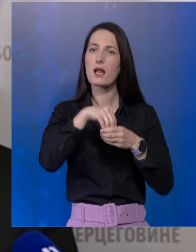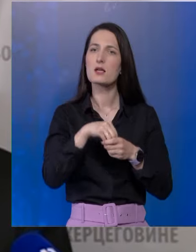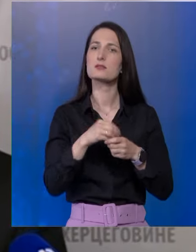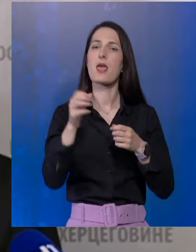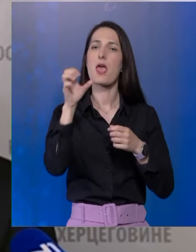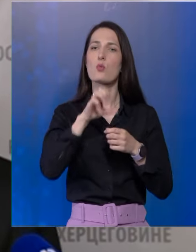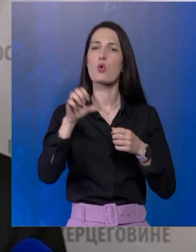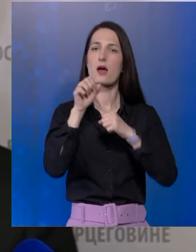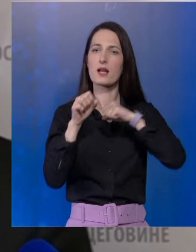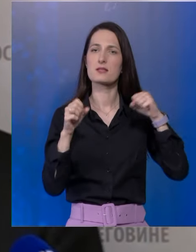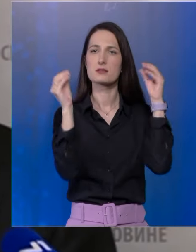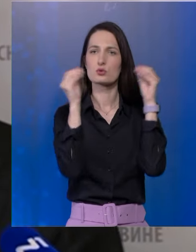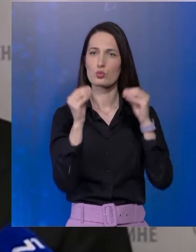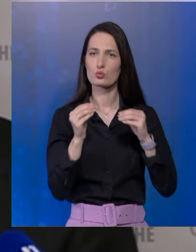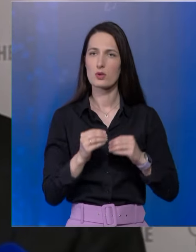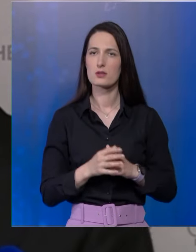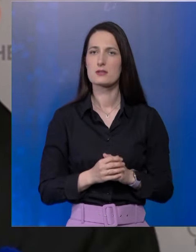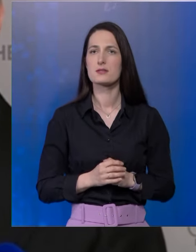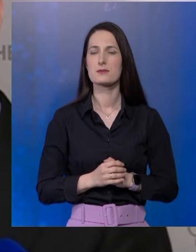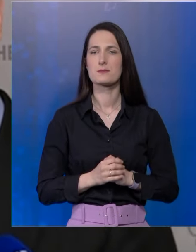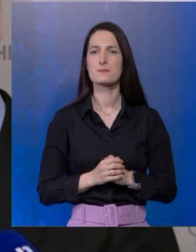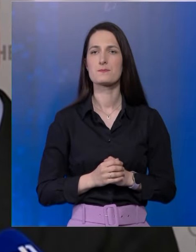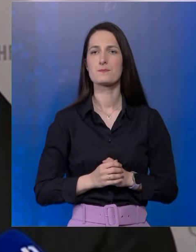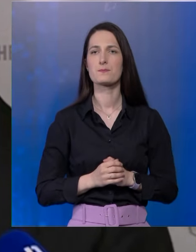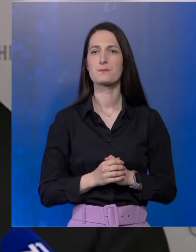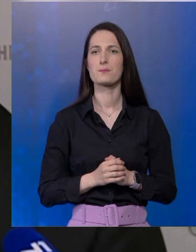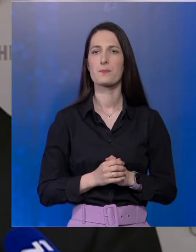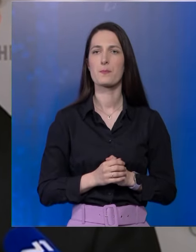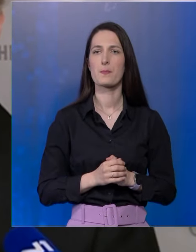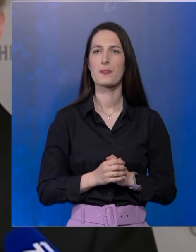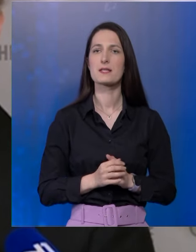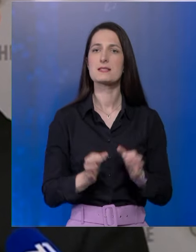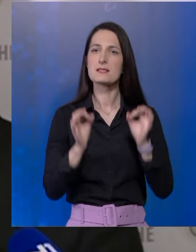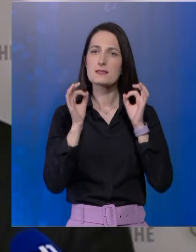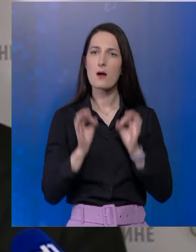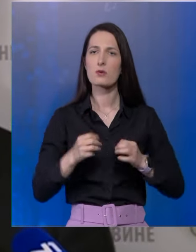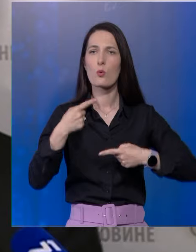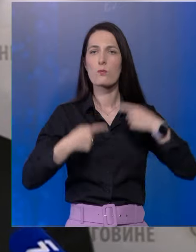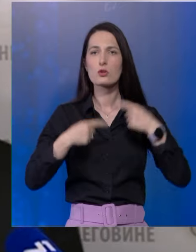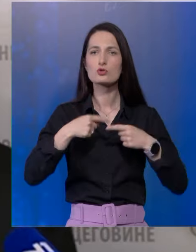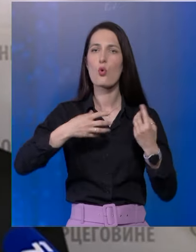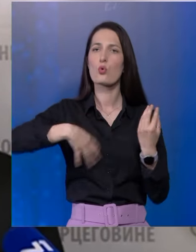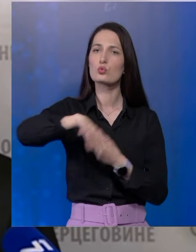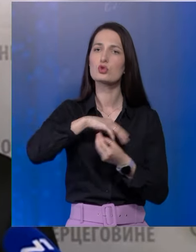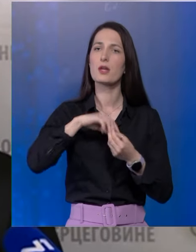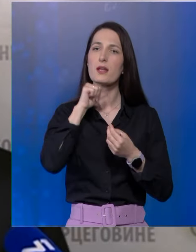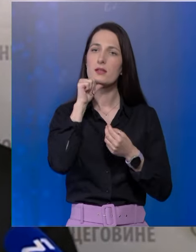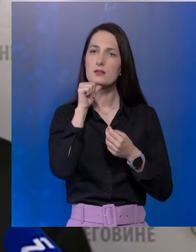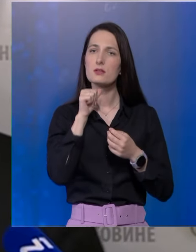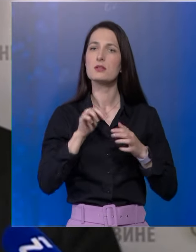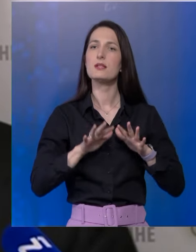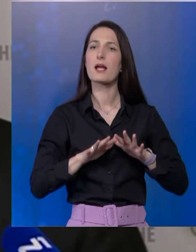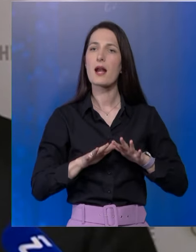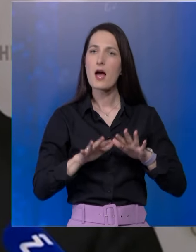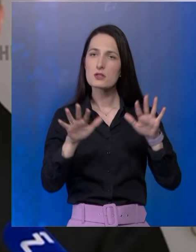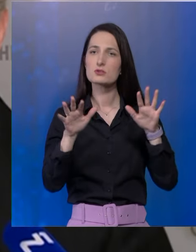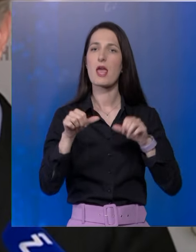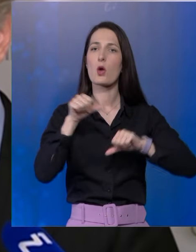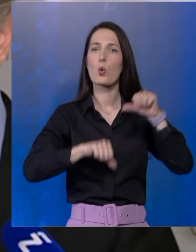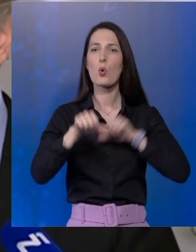ekonomskoj sigurnosti i punoj integraciji u euroatlantske strukture. Stabilno